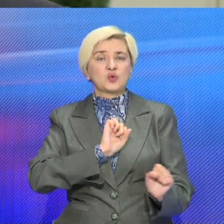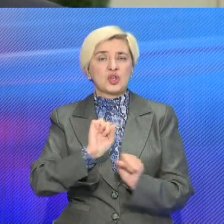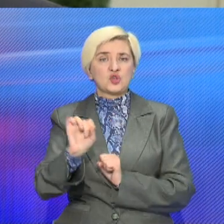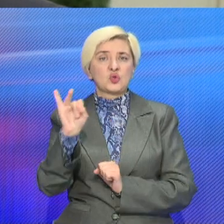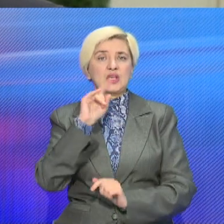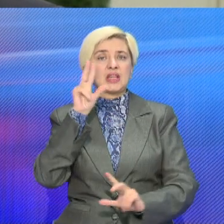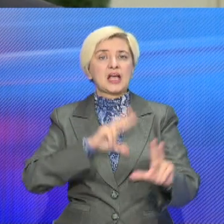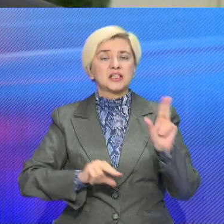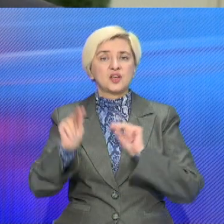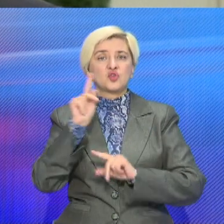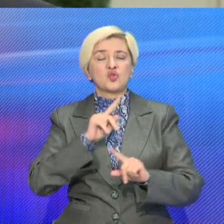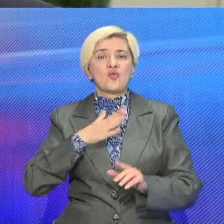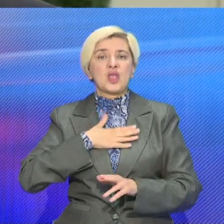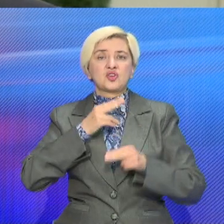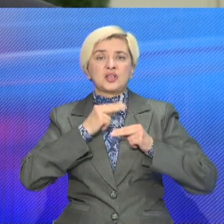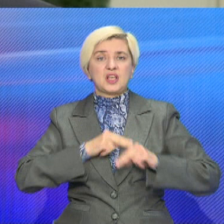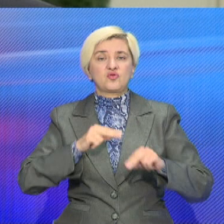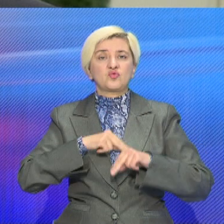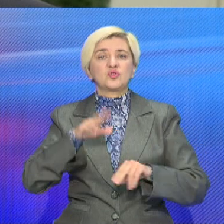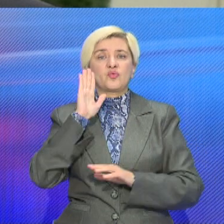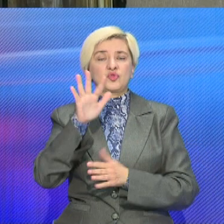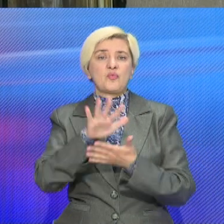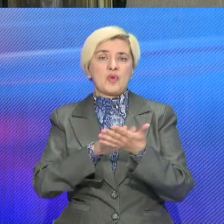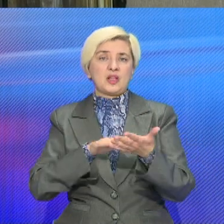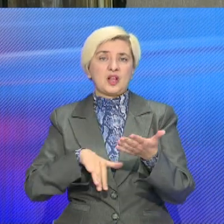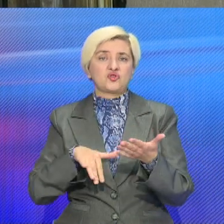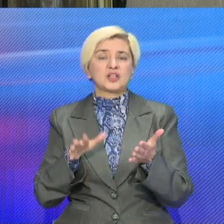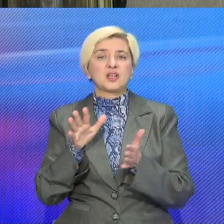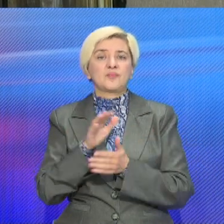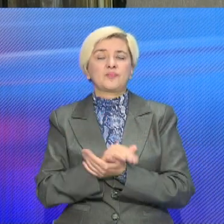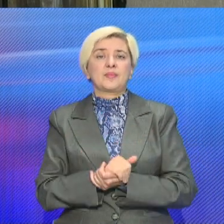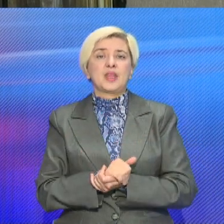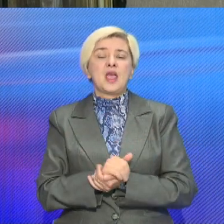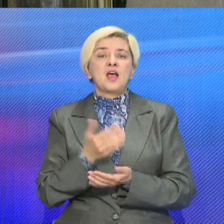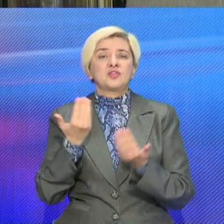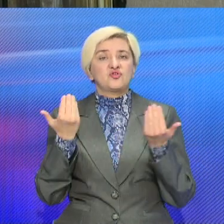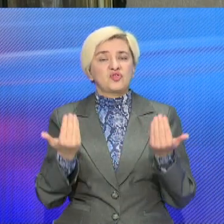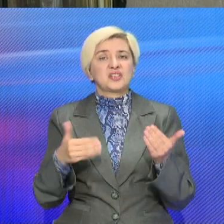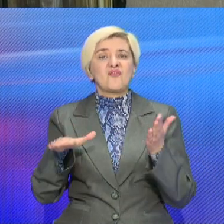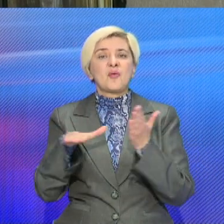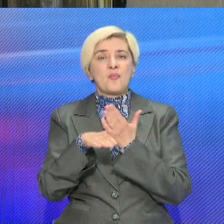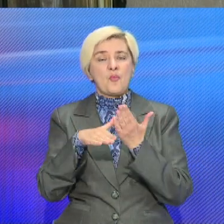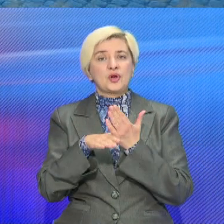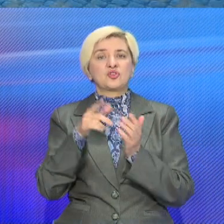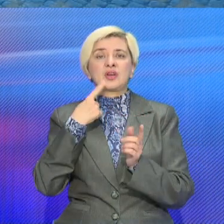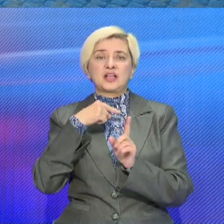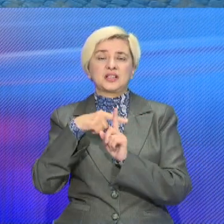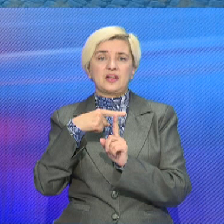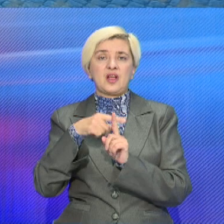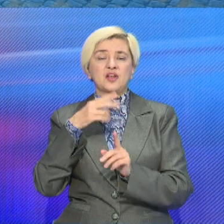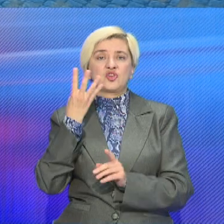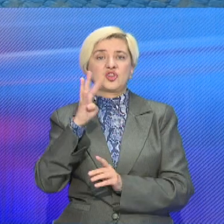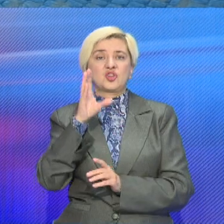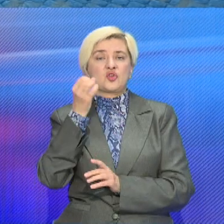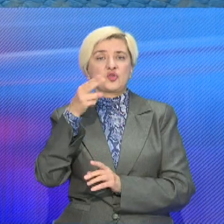я надеюсь, что наше сотрудничество будет продолжаться и дальше. На гэты раз у якасці дапамогі Чырвонага крыжа 4 сацыяльныя установы